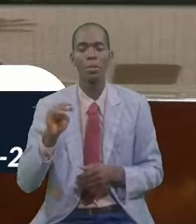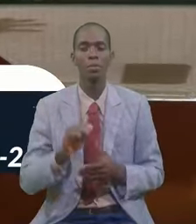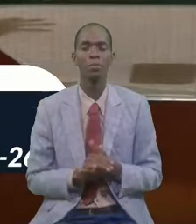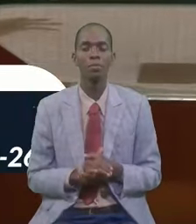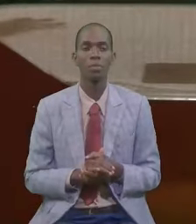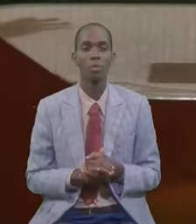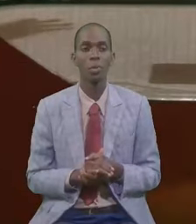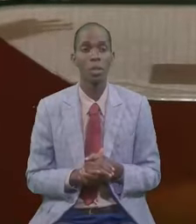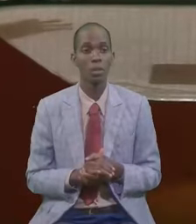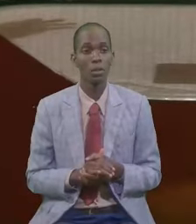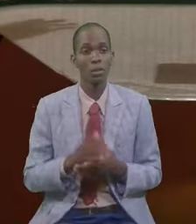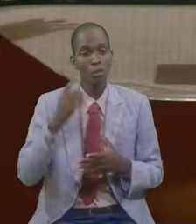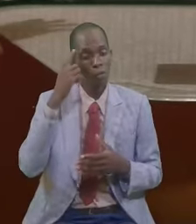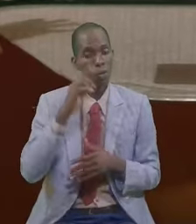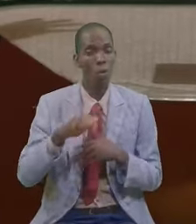14.